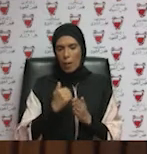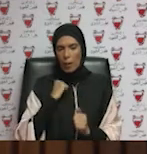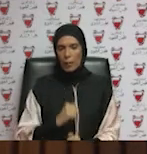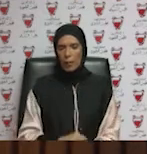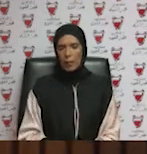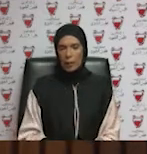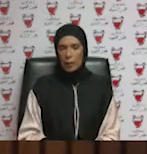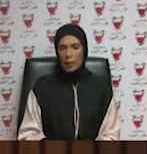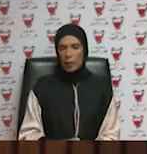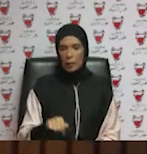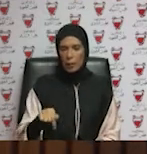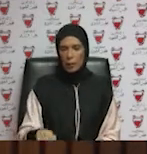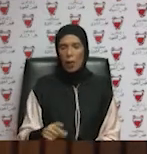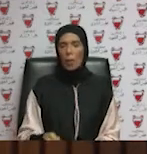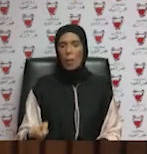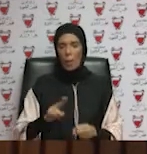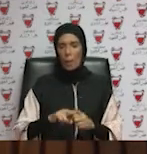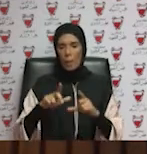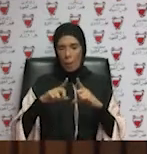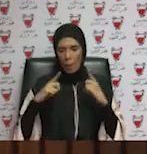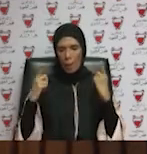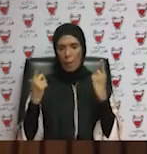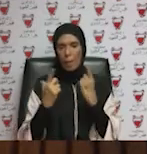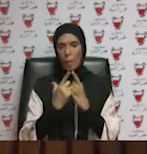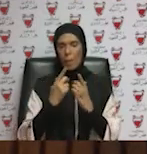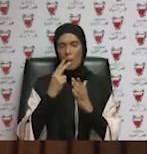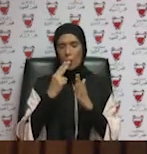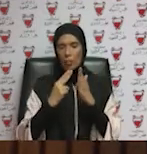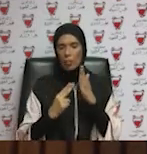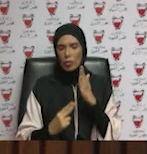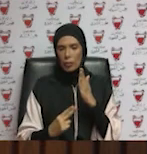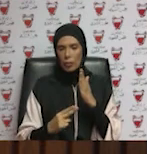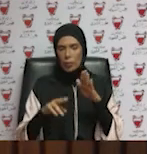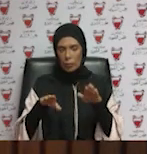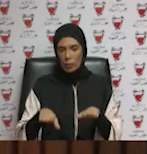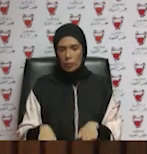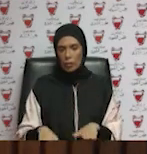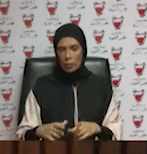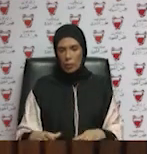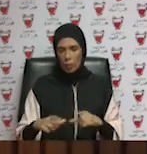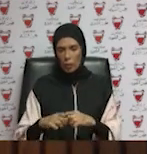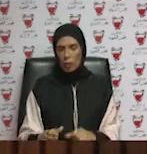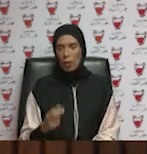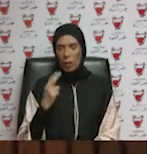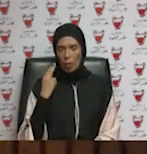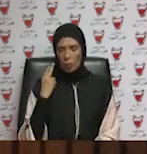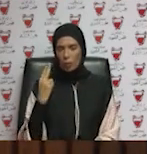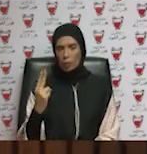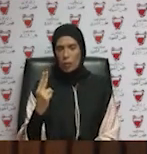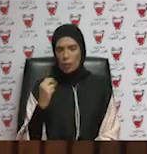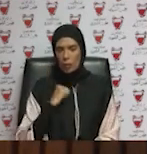سابقا بعد إعادته إلى اللجنة بناء على قرار مكتب المجلس في اجتماعه الثاني المعقد